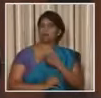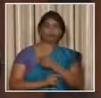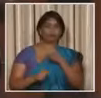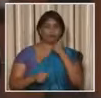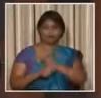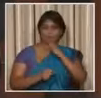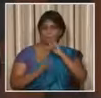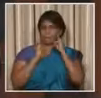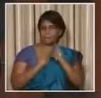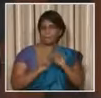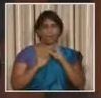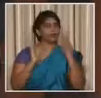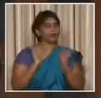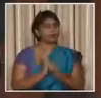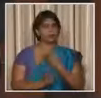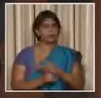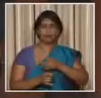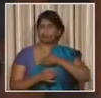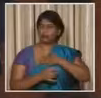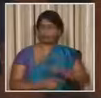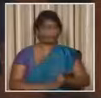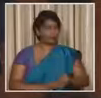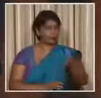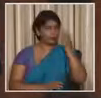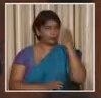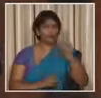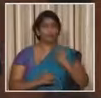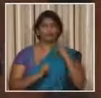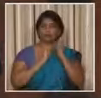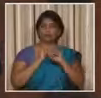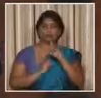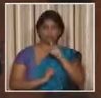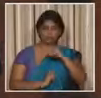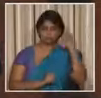තියෙන මේ වැරදි ප්‍රතිපත්ති ඉතාමත්ම තරේ මේ අවස්ථාවේ විවේචනය කළා මගේ කතාව සංකරපොමි.